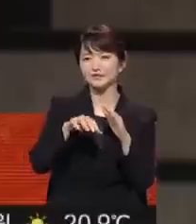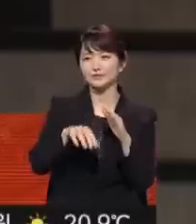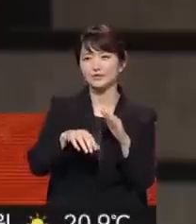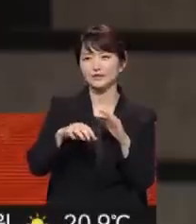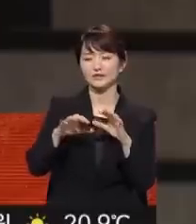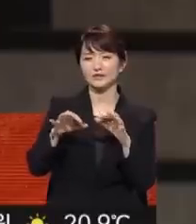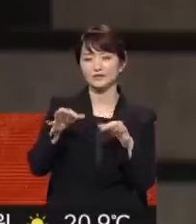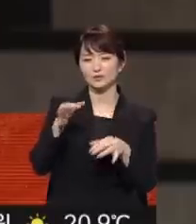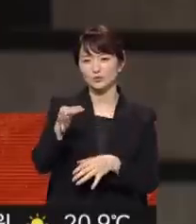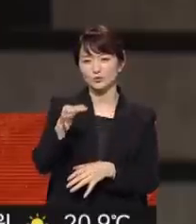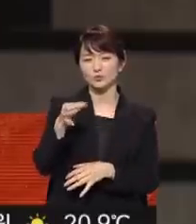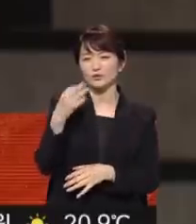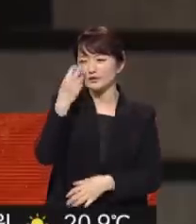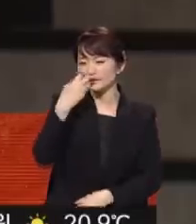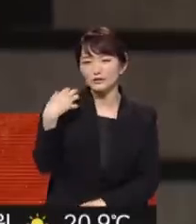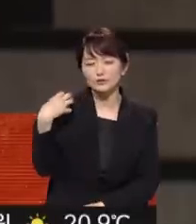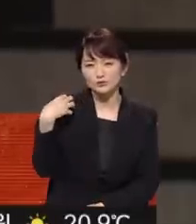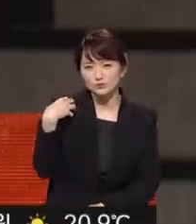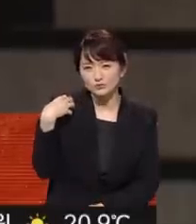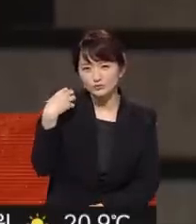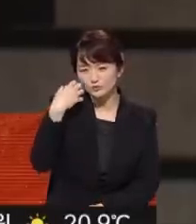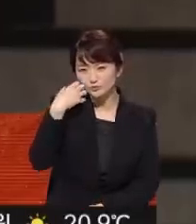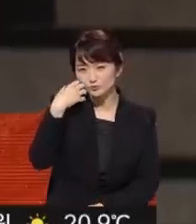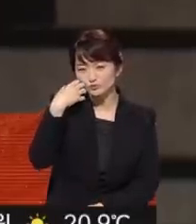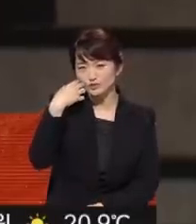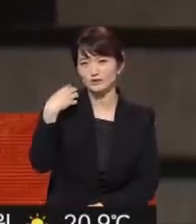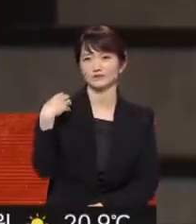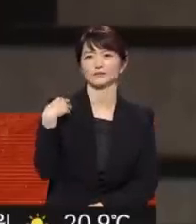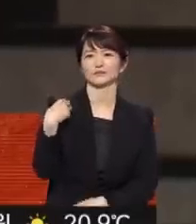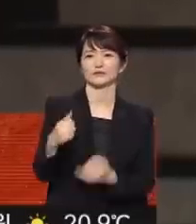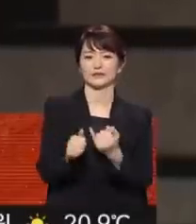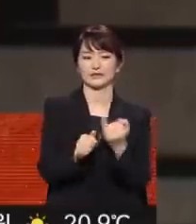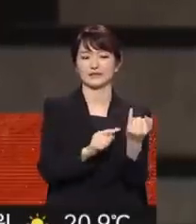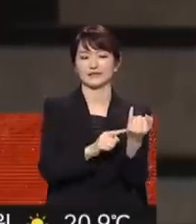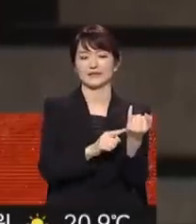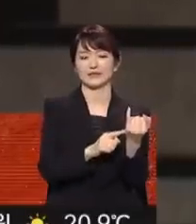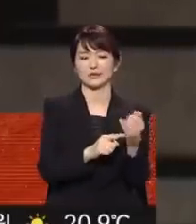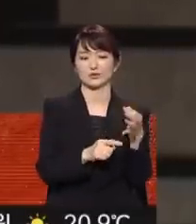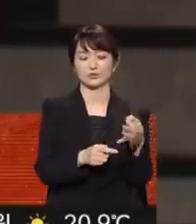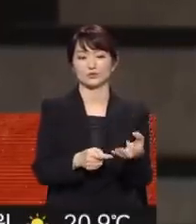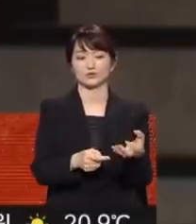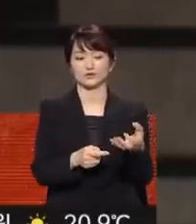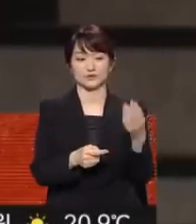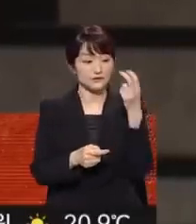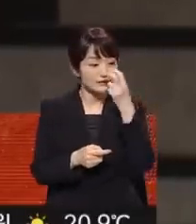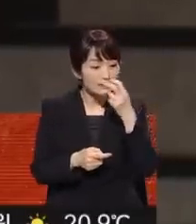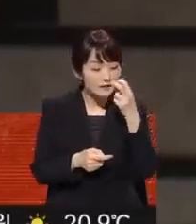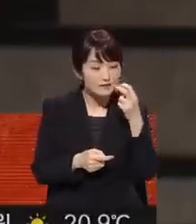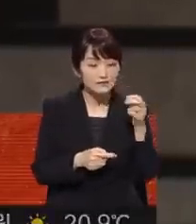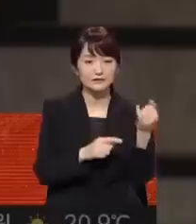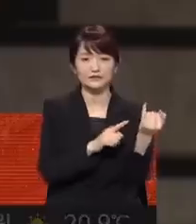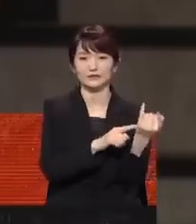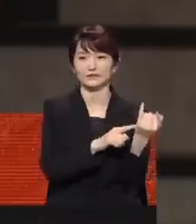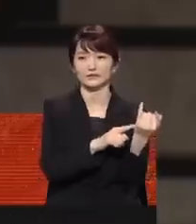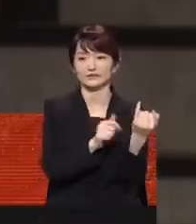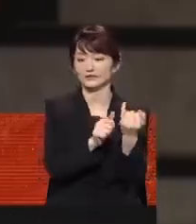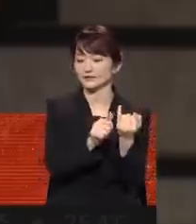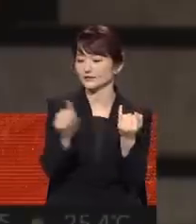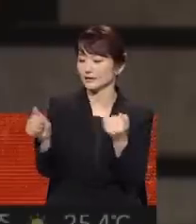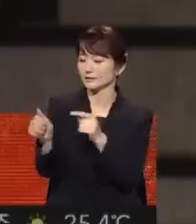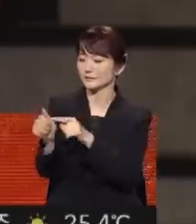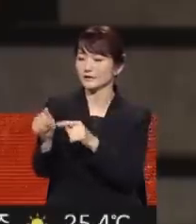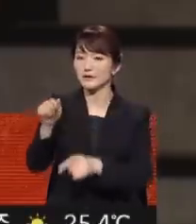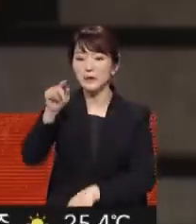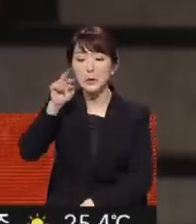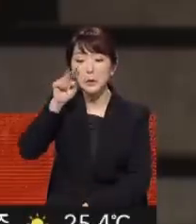지고 있느냐라고 하는 것과 연관이 있는데 주로 이제 아내가 지고 있는 그런 상황에서 이제 그 남편이